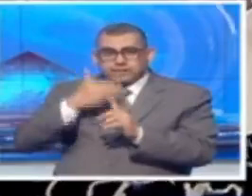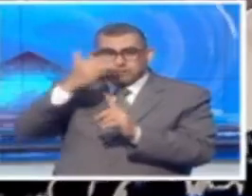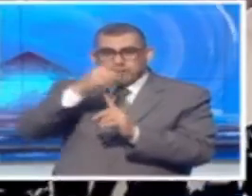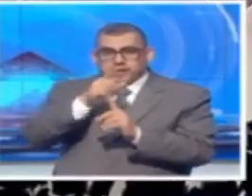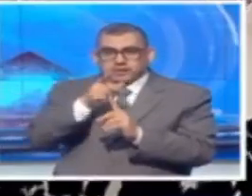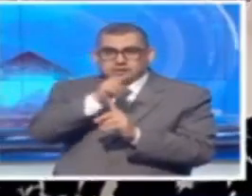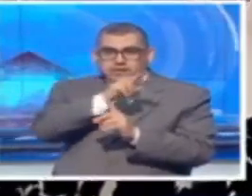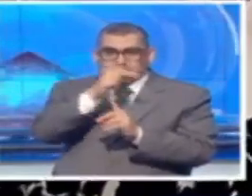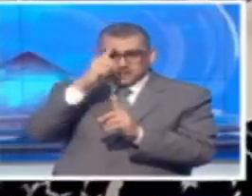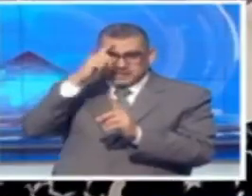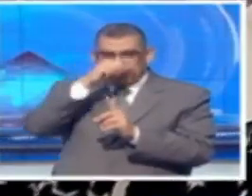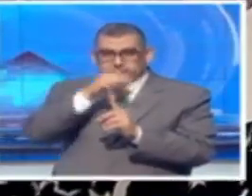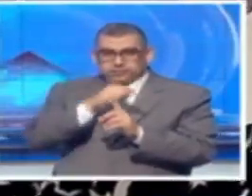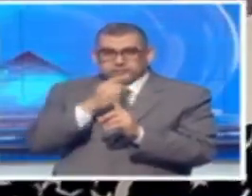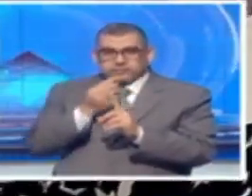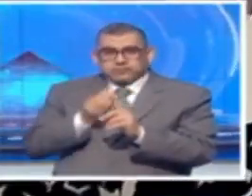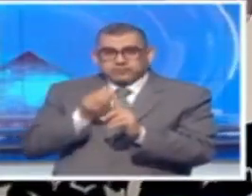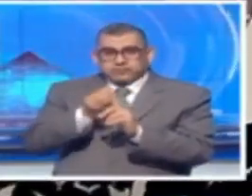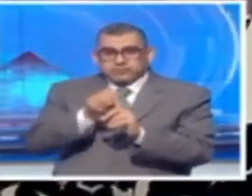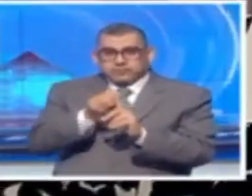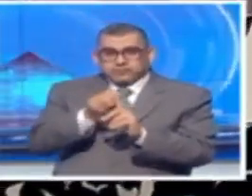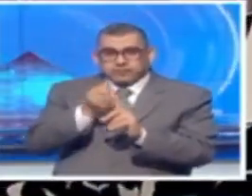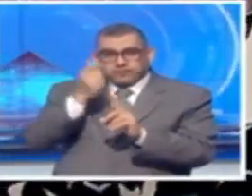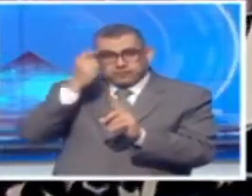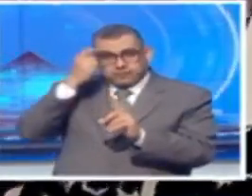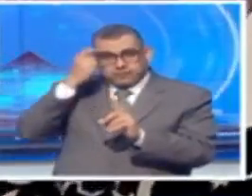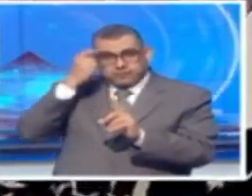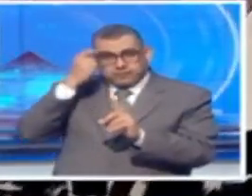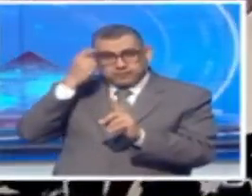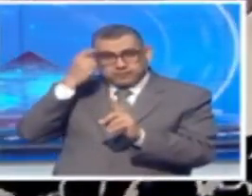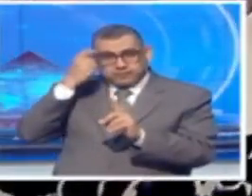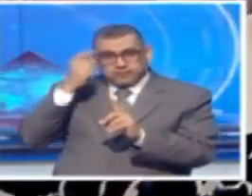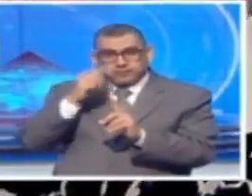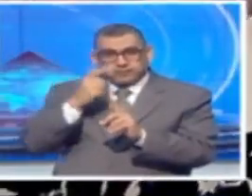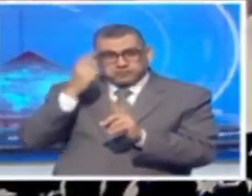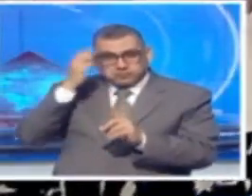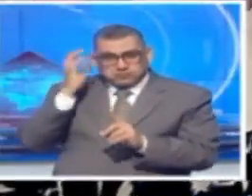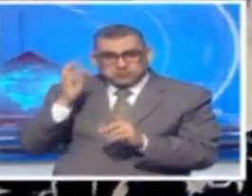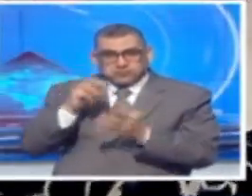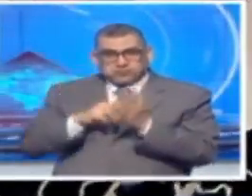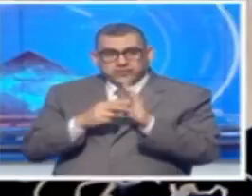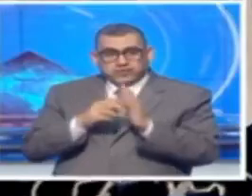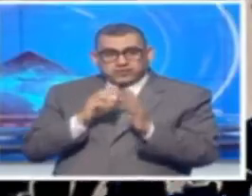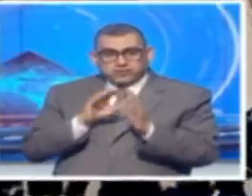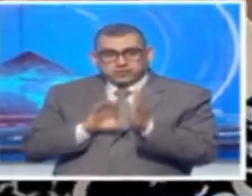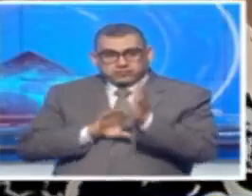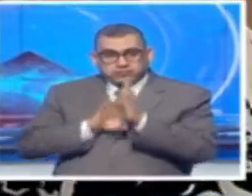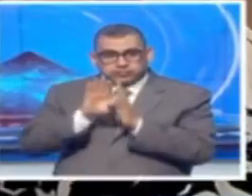أخرى، سواء في تنمية الإدراك أو التنمية